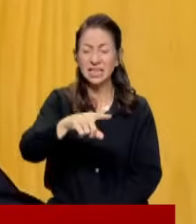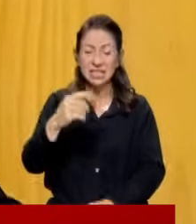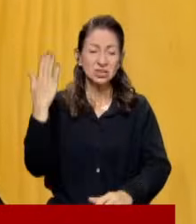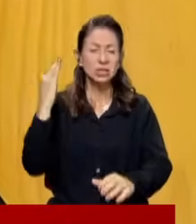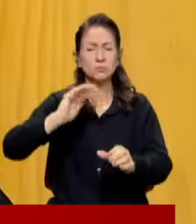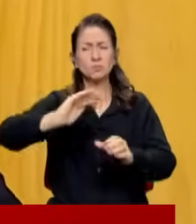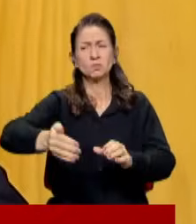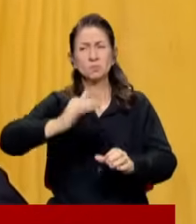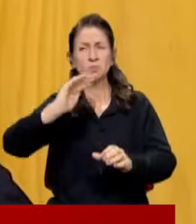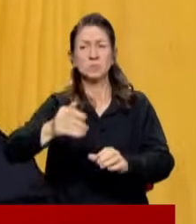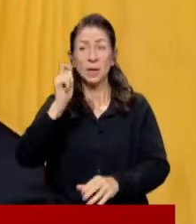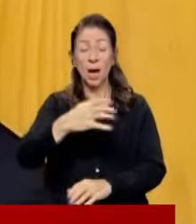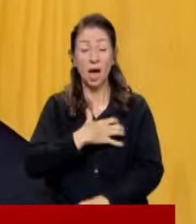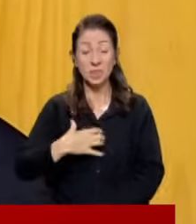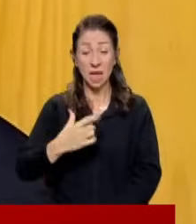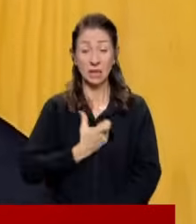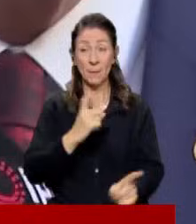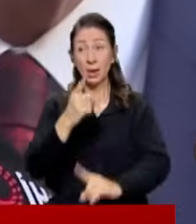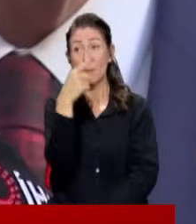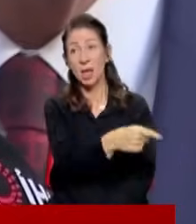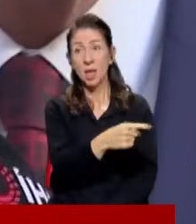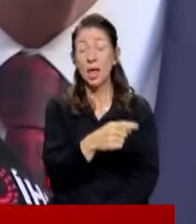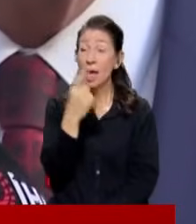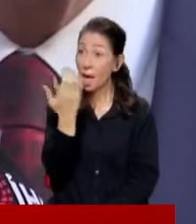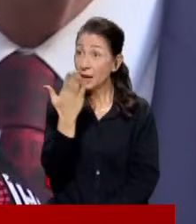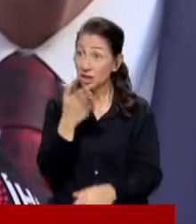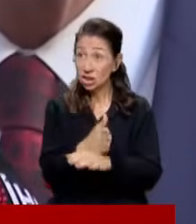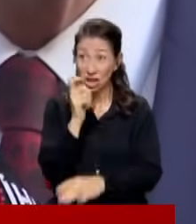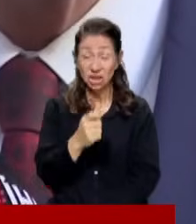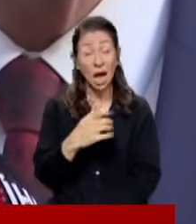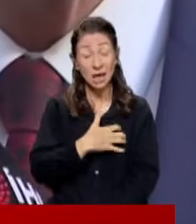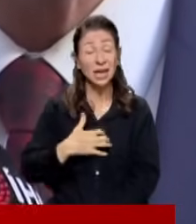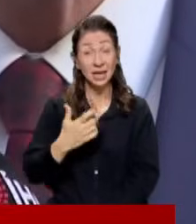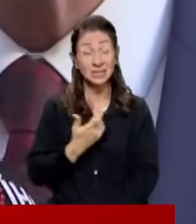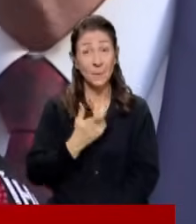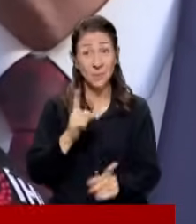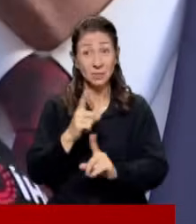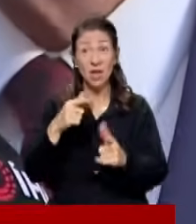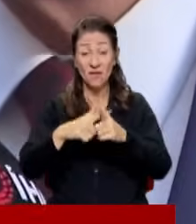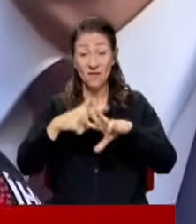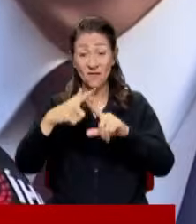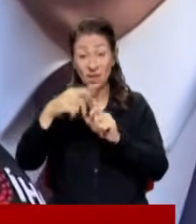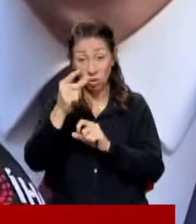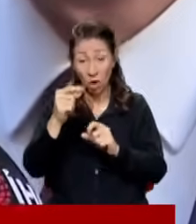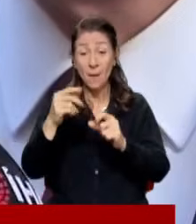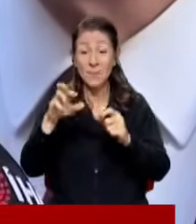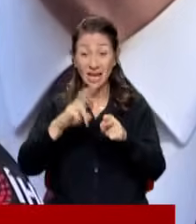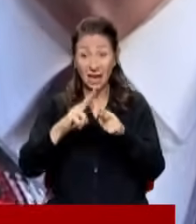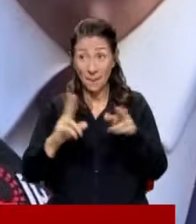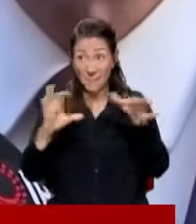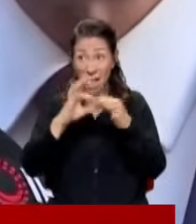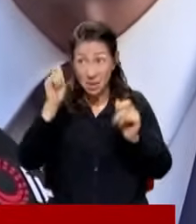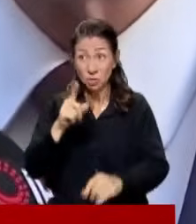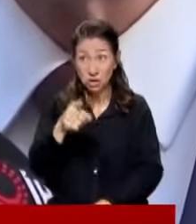sırtını sıvazlayan anayasa mahkemesidir. Eğer gerçekten anayasa mahkemesi FETÖ ve PKK ile irtibatlandırılacaksa